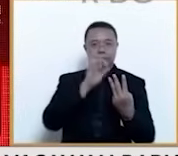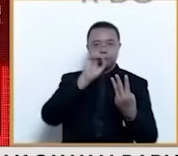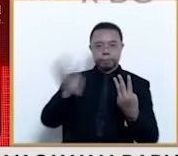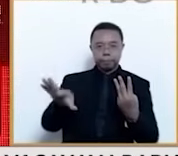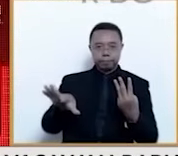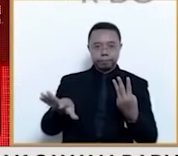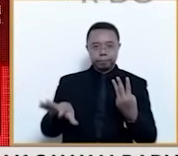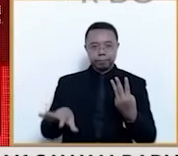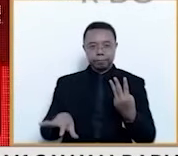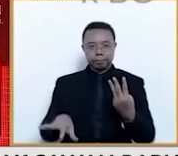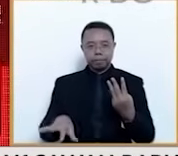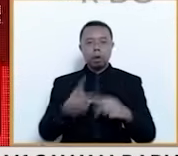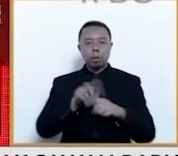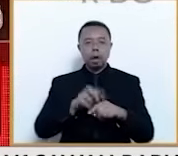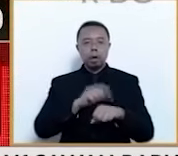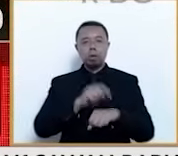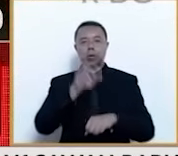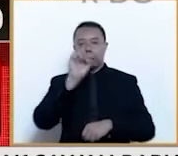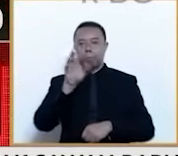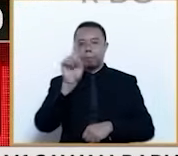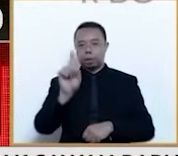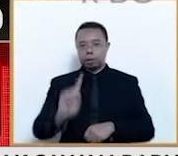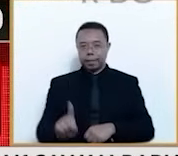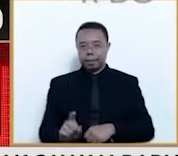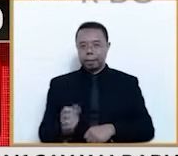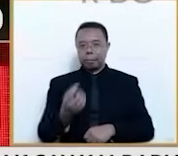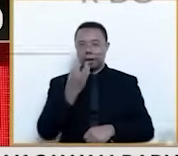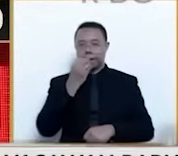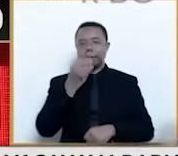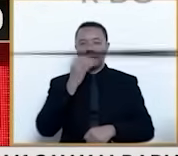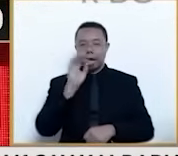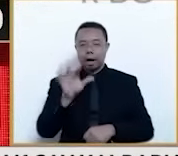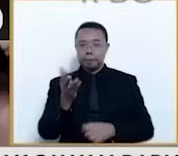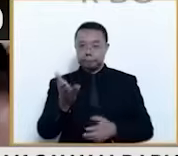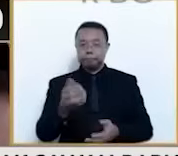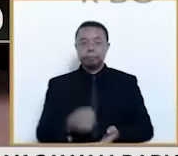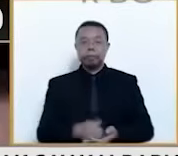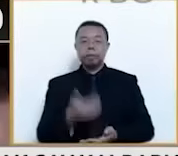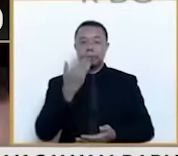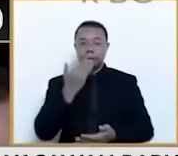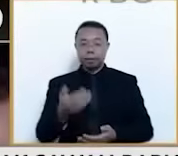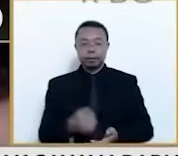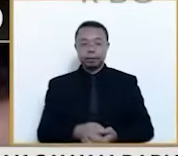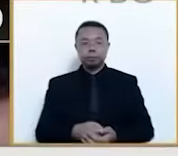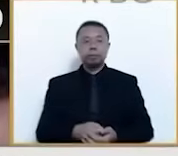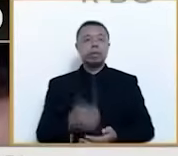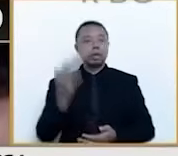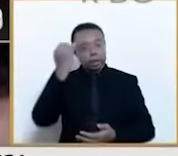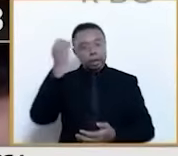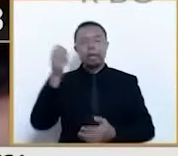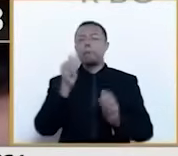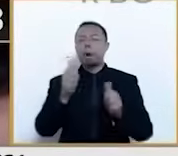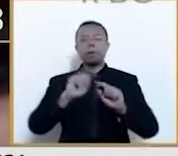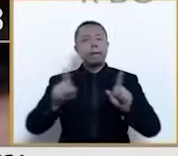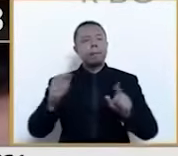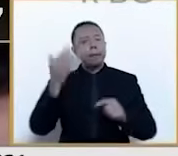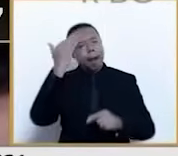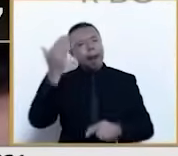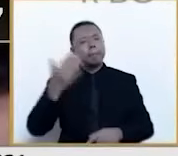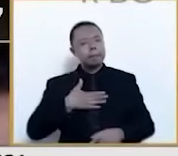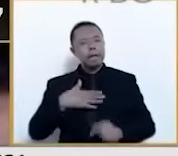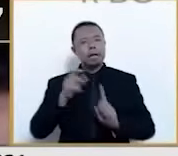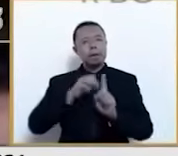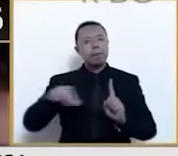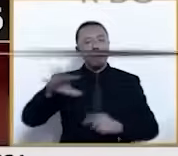calon nomor urut 2. Waktunya 1 menit dimulai sejak Anda berbicara. Silakan. Terima kasih Mas Dharma, itu ide yang menarik. Tapi pengalaman saya